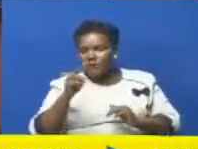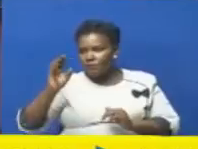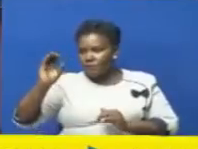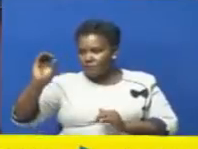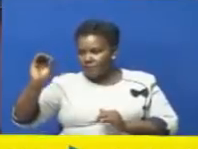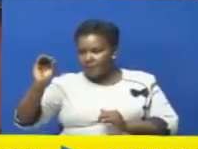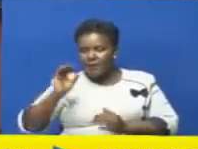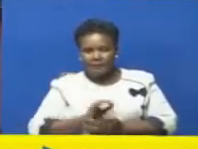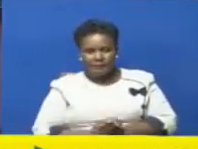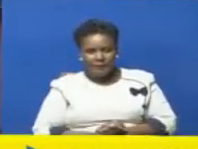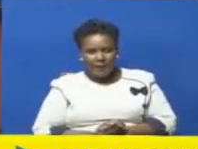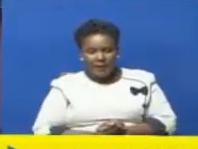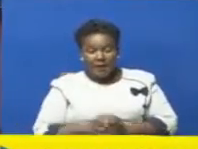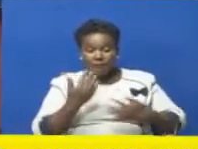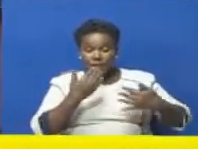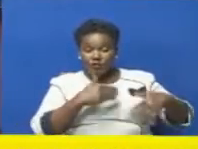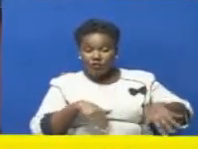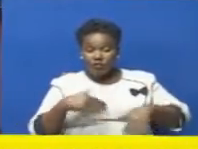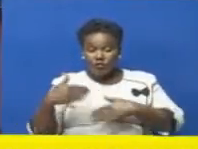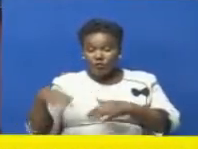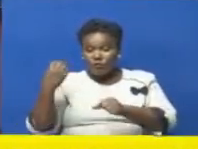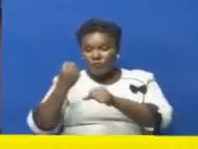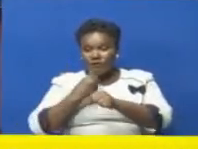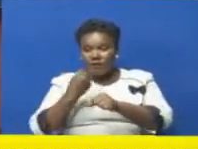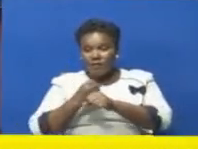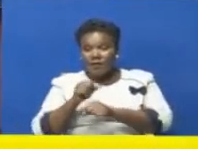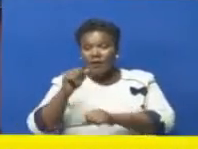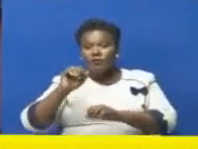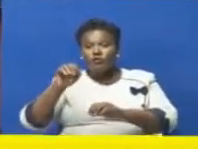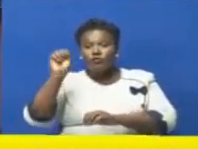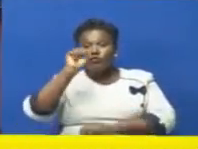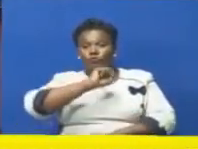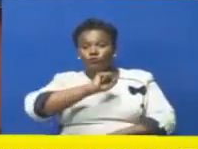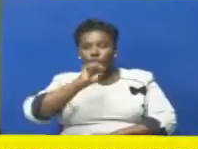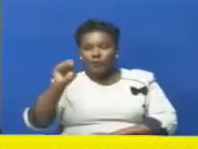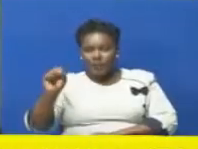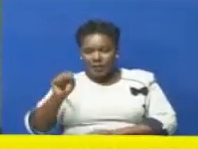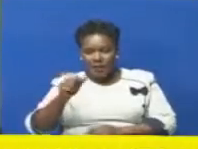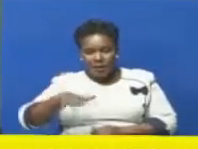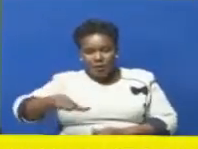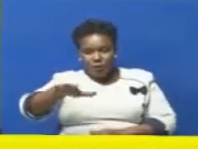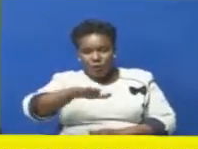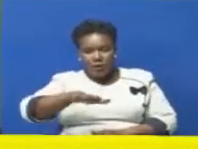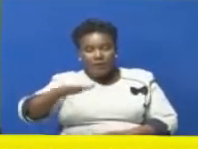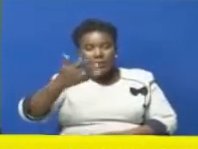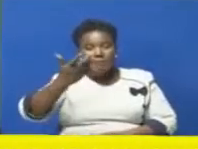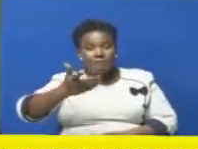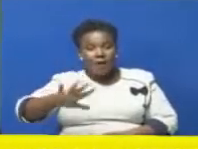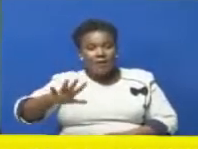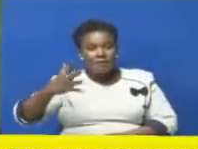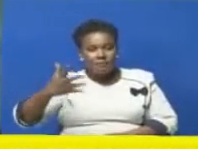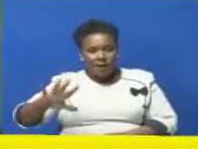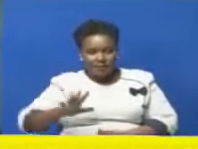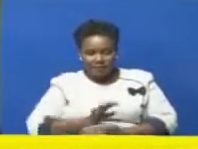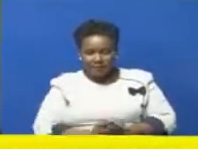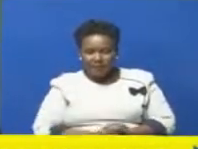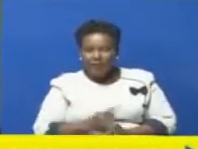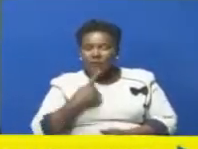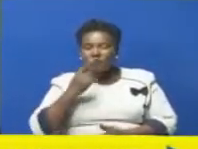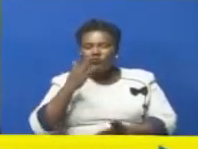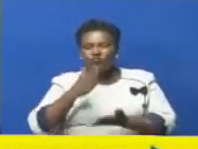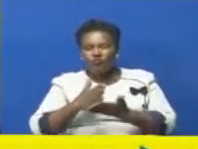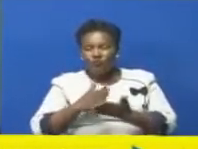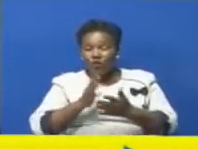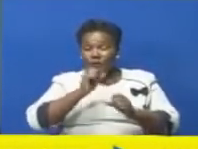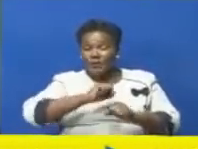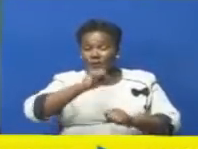kwenye uwanja wa Majimaji mjini Songea. Nahodha wa Yanga Bakari Nondo Mwamnyeto amesema amewafunga KMC mabao mawili